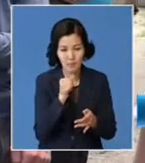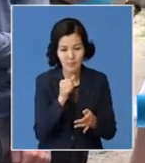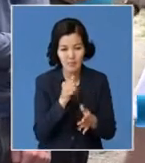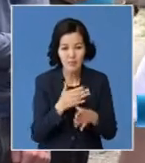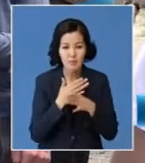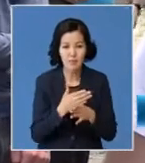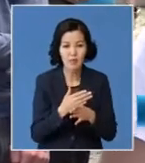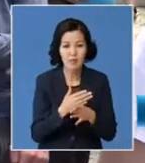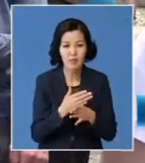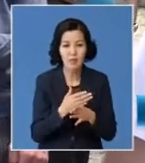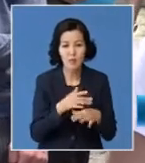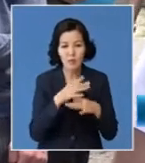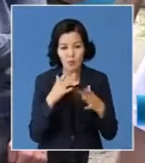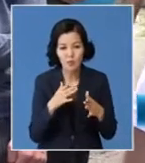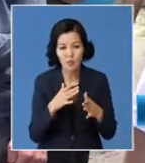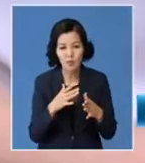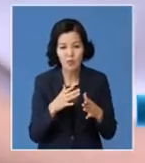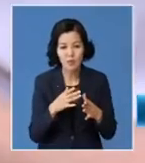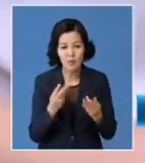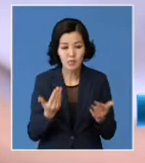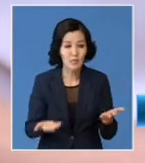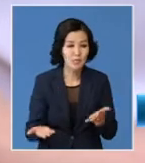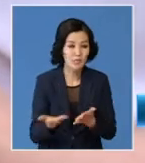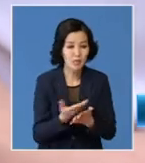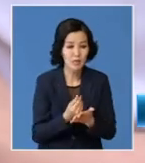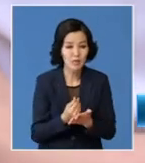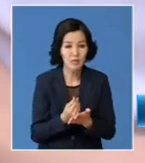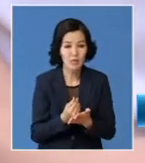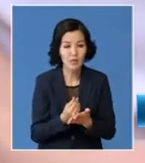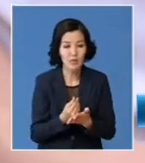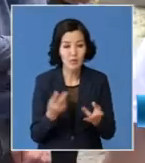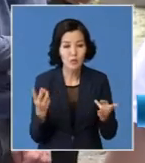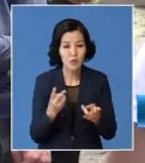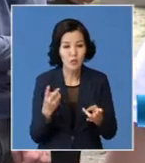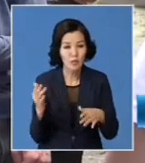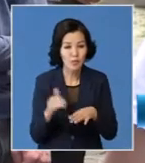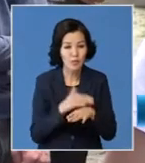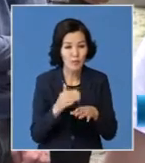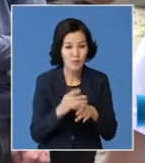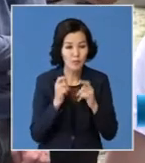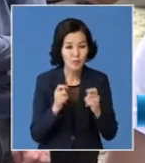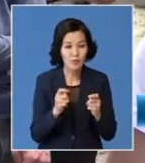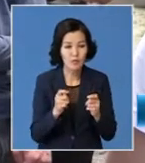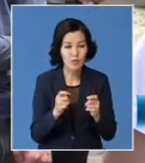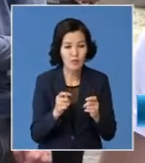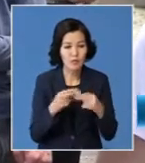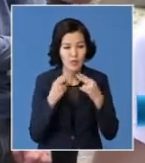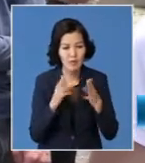Нас много автоклубов, мы можем себе это позволить, как бы, почему бы и нет. Ну, в основном мы делали такой